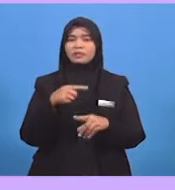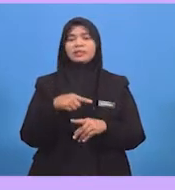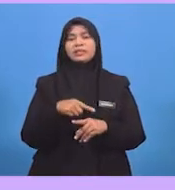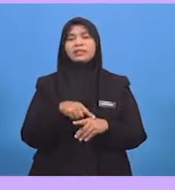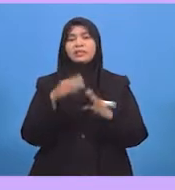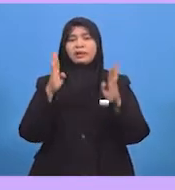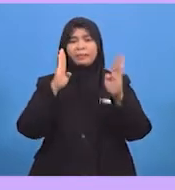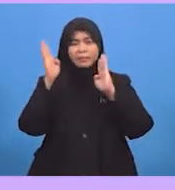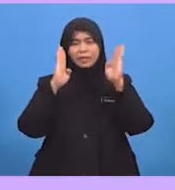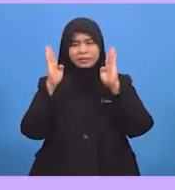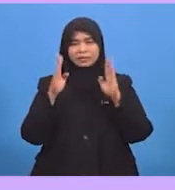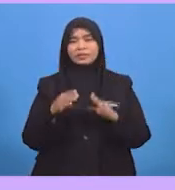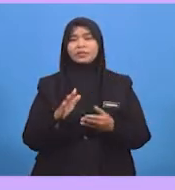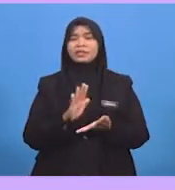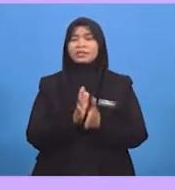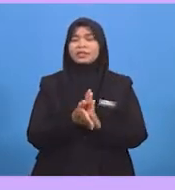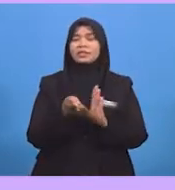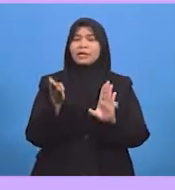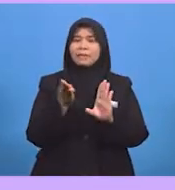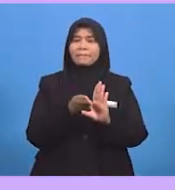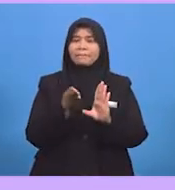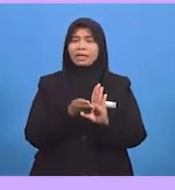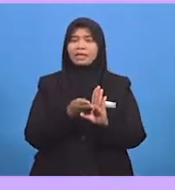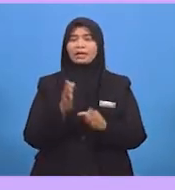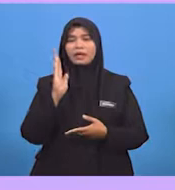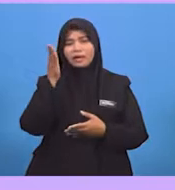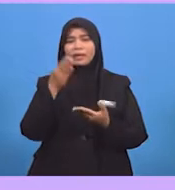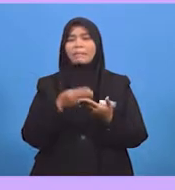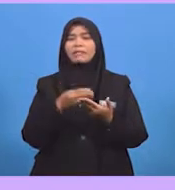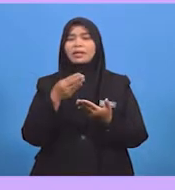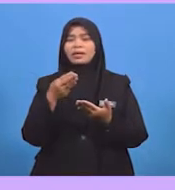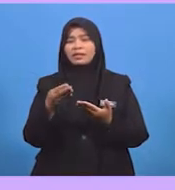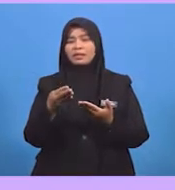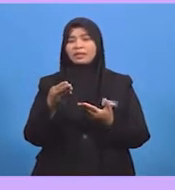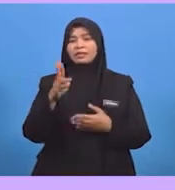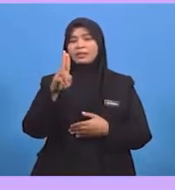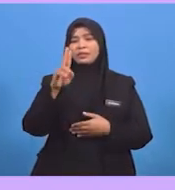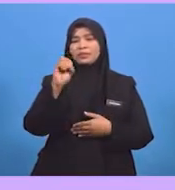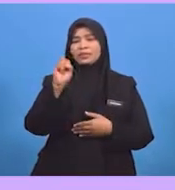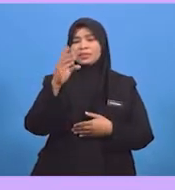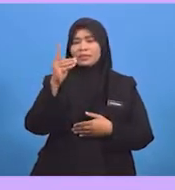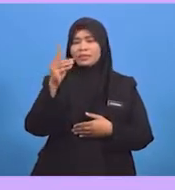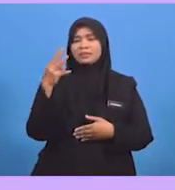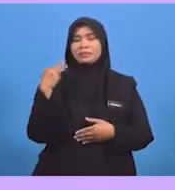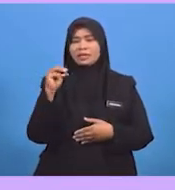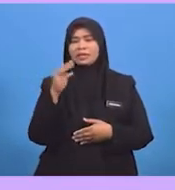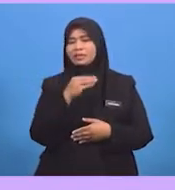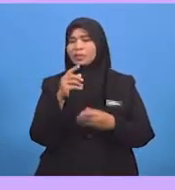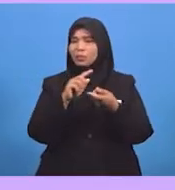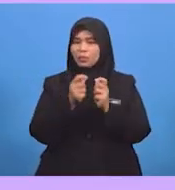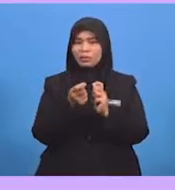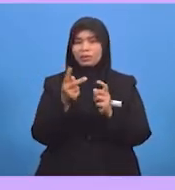Malaysia, pihak bank akan membeli US dollar mereka dan tukar kepada ringgit Malaysia.